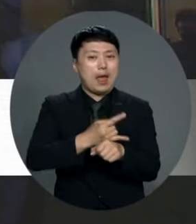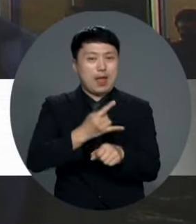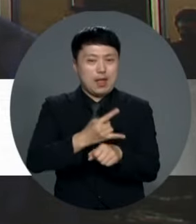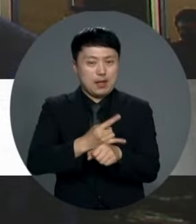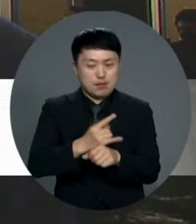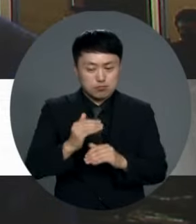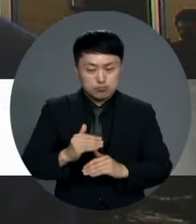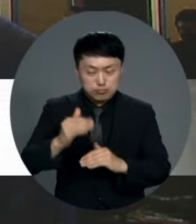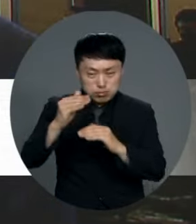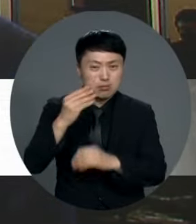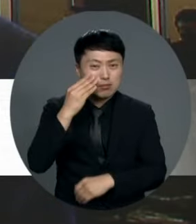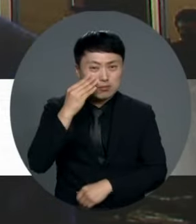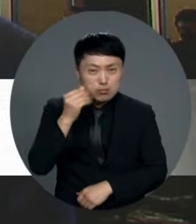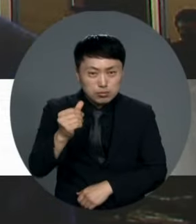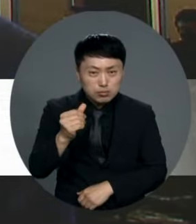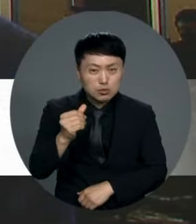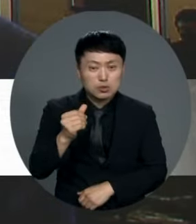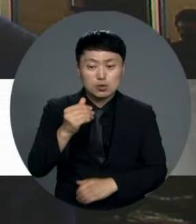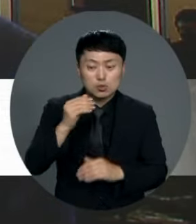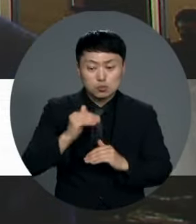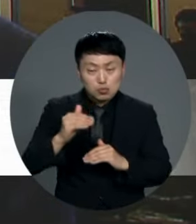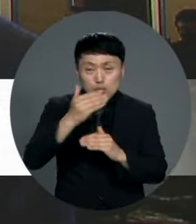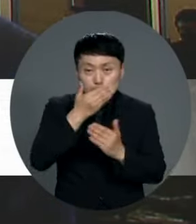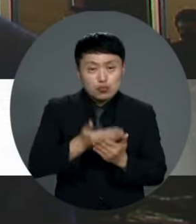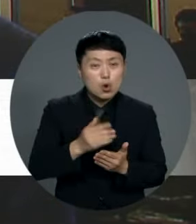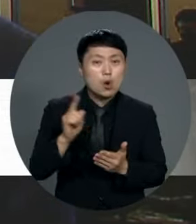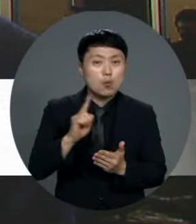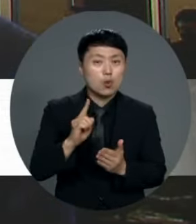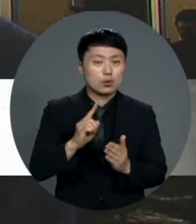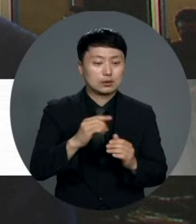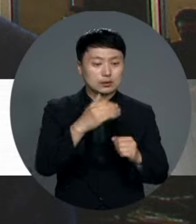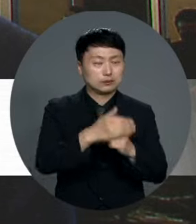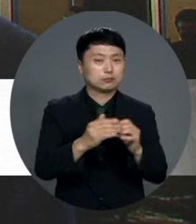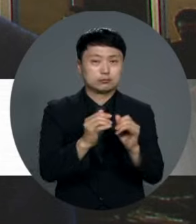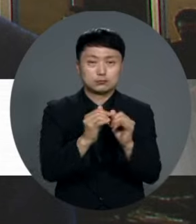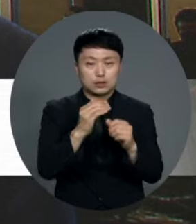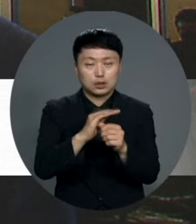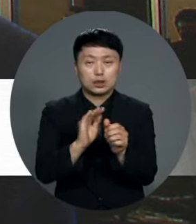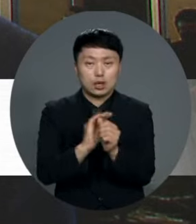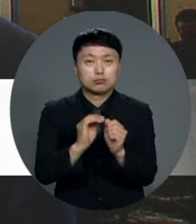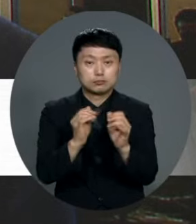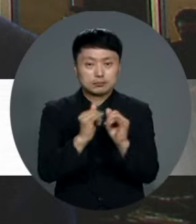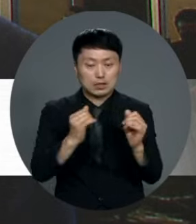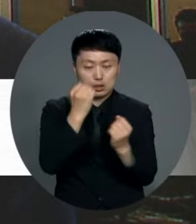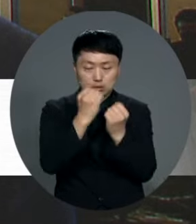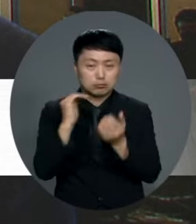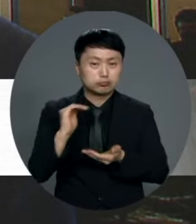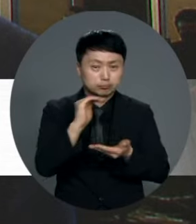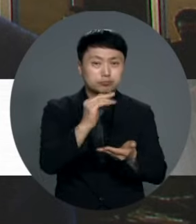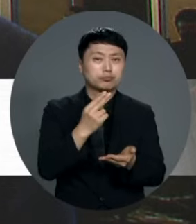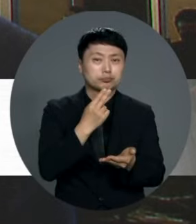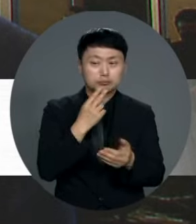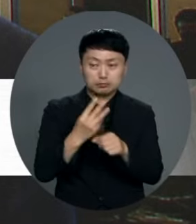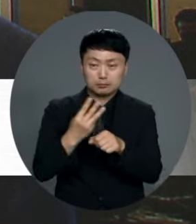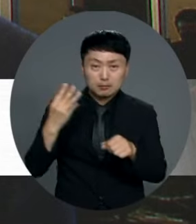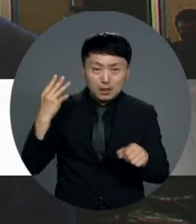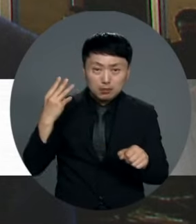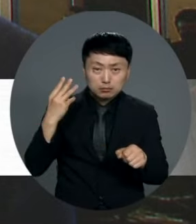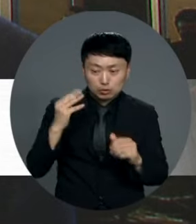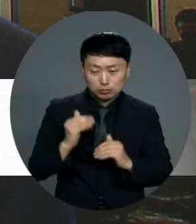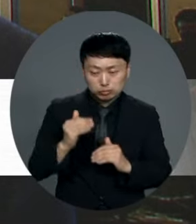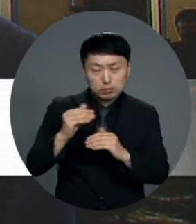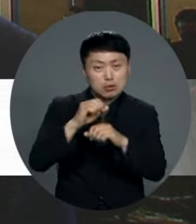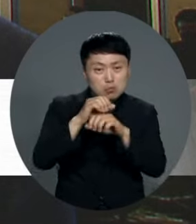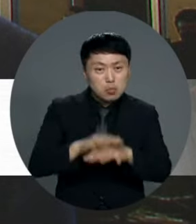논의 과정에서 가장 중요한 대구 경북 시도민은 정작 빠져 있습니다. 3년 전 대구와 경북 행정통합이 좌초된